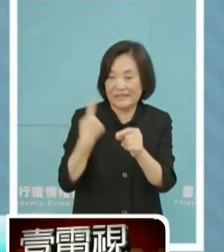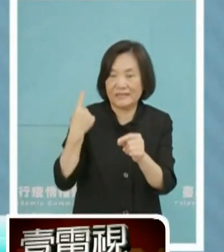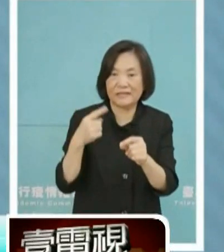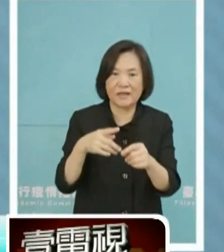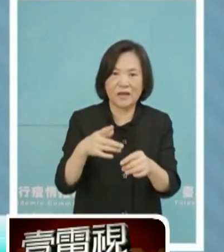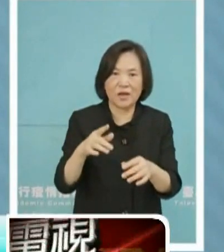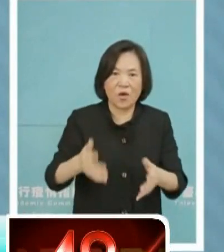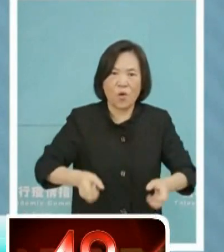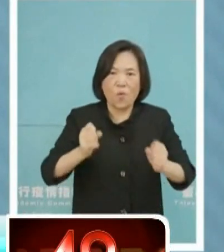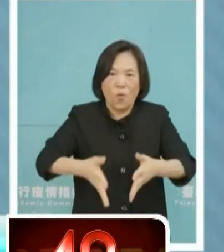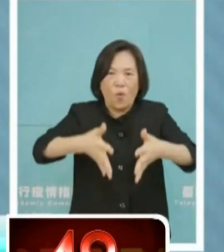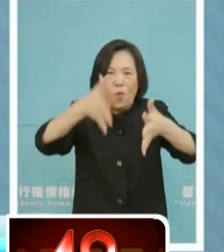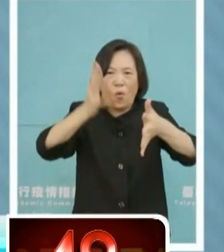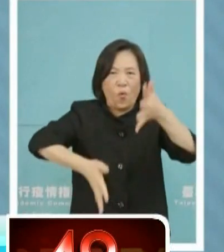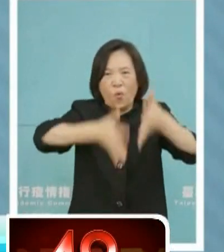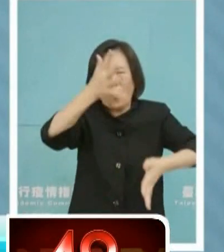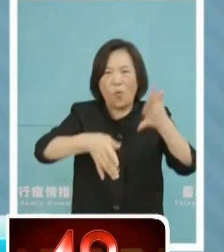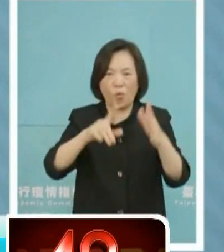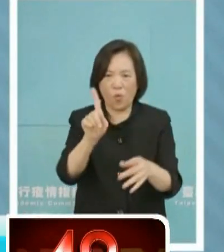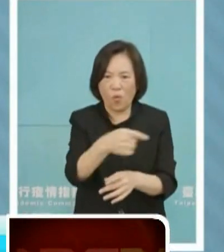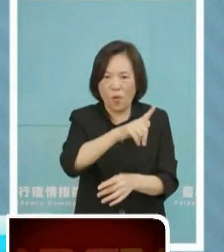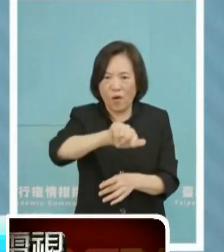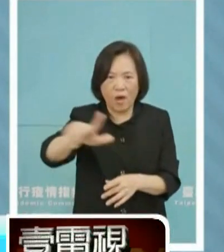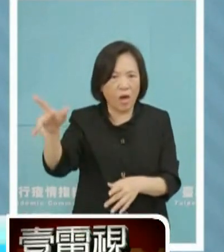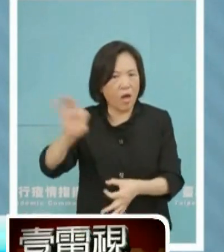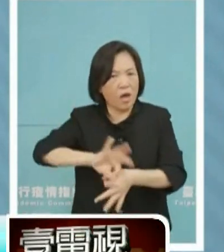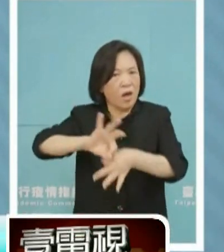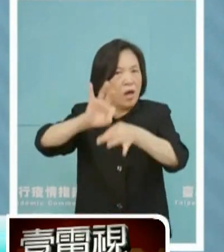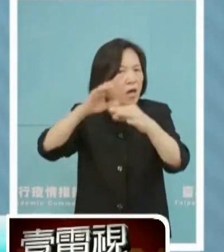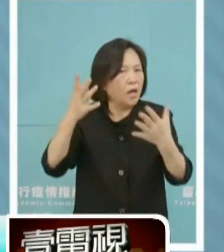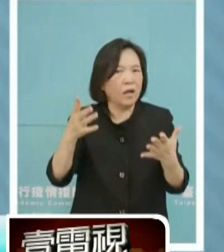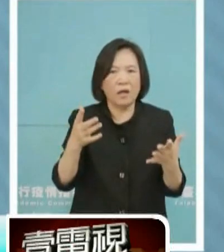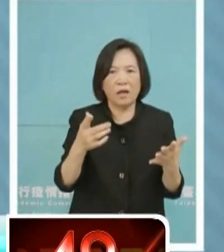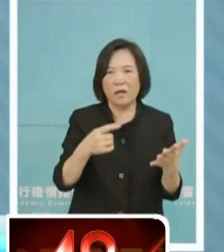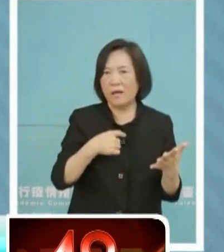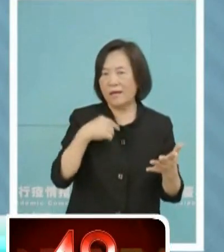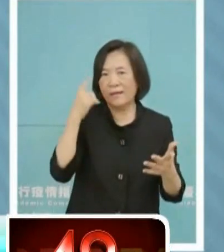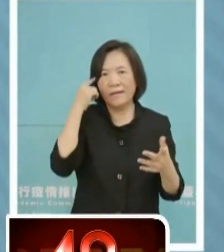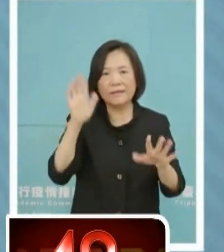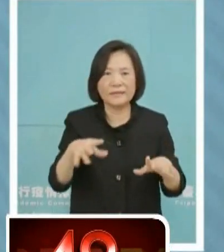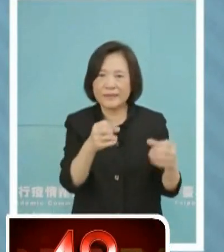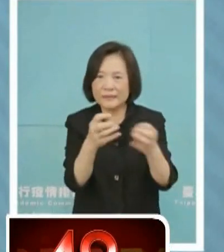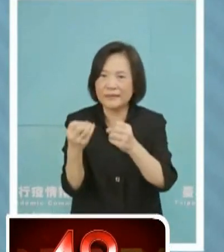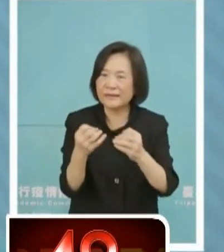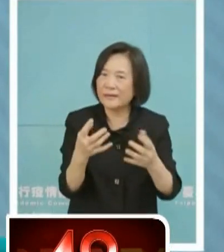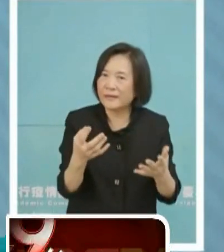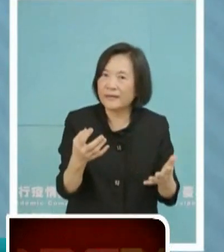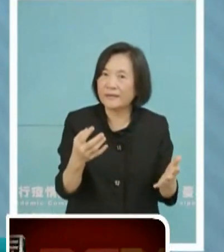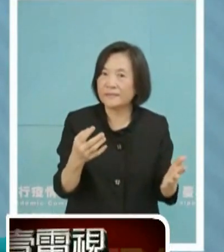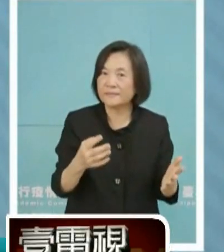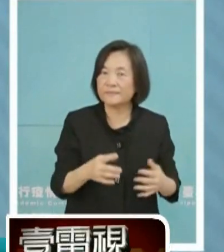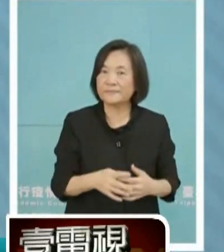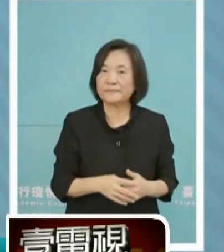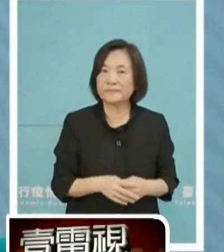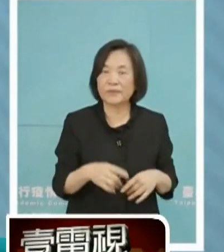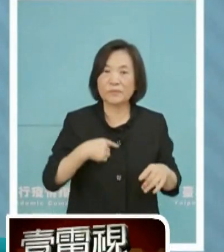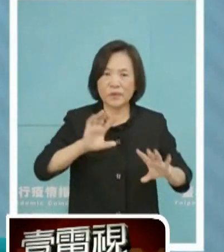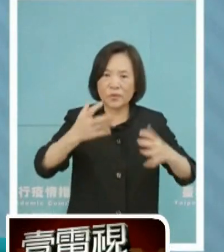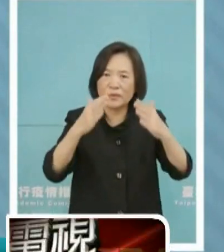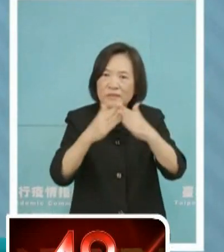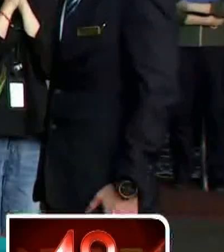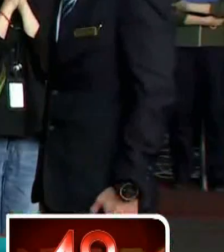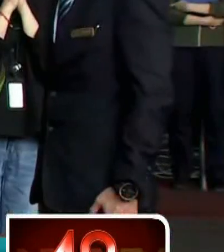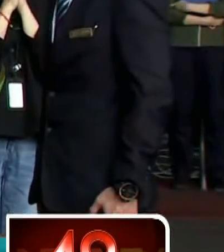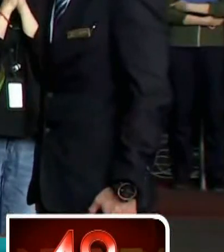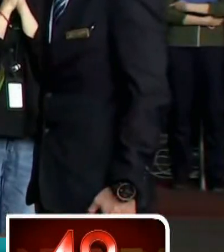做讨论，你知道，我们国家怎么会整个失控？ 柯文哲忍不住再三抱怨，质疑过去一年营